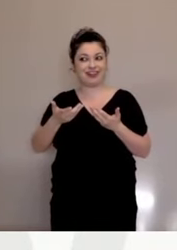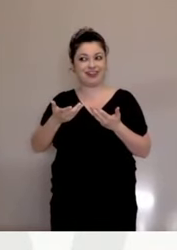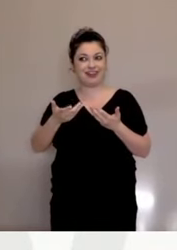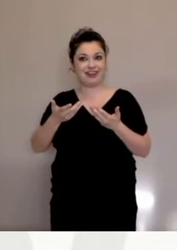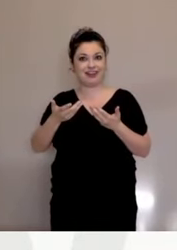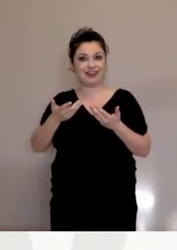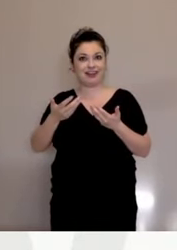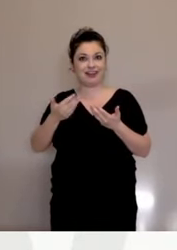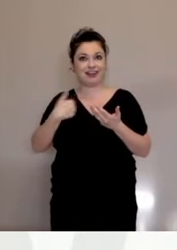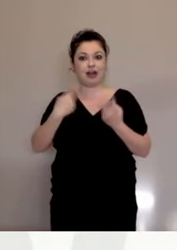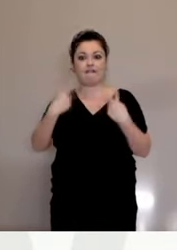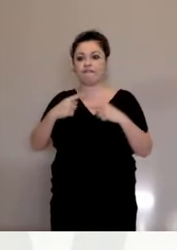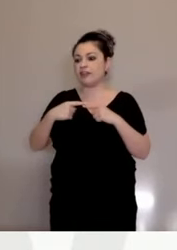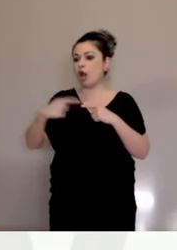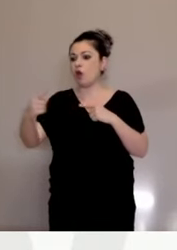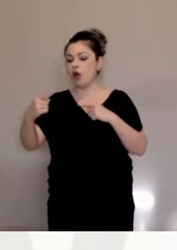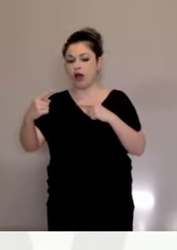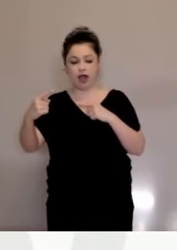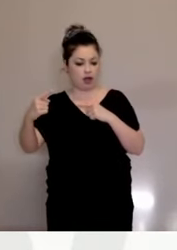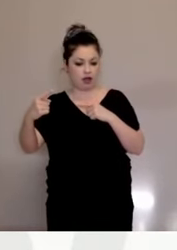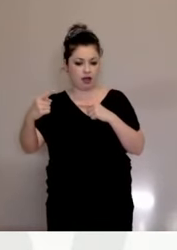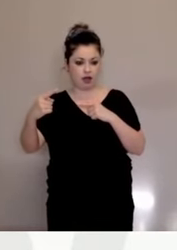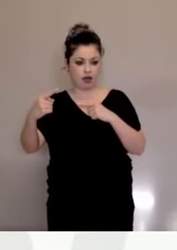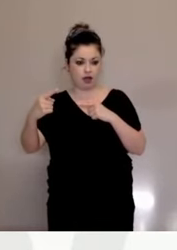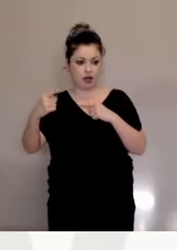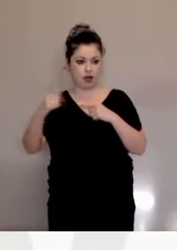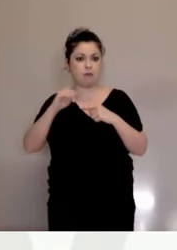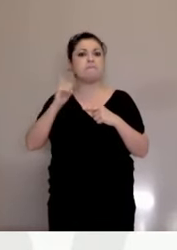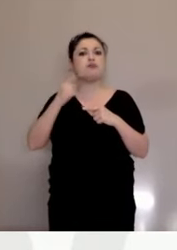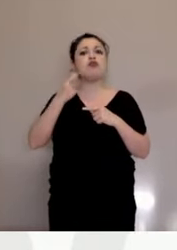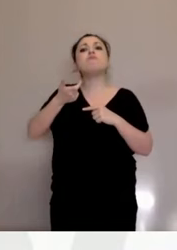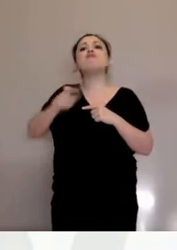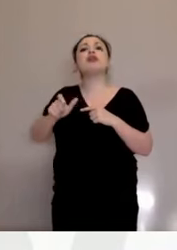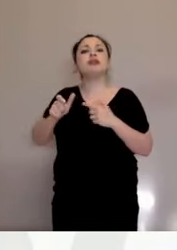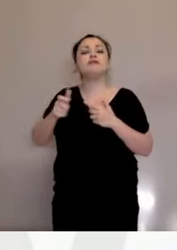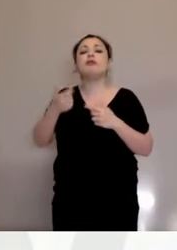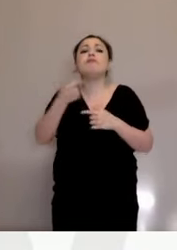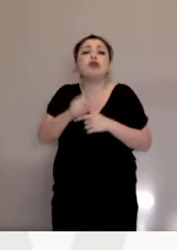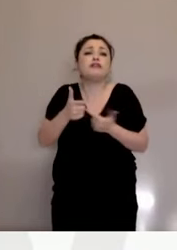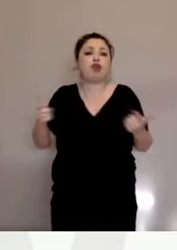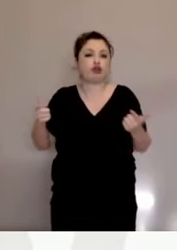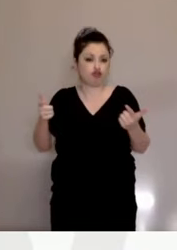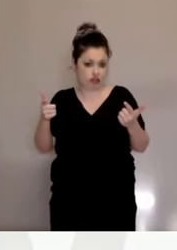d'avere una longa vita. Non c'è nulla ragione.